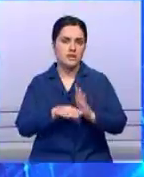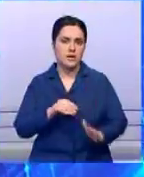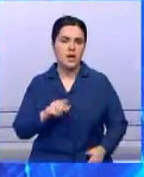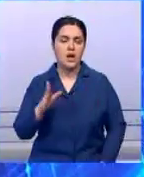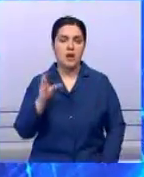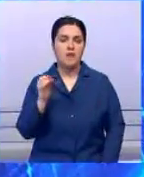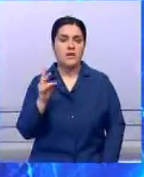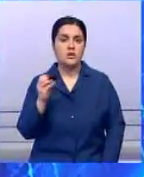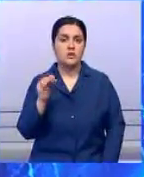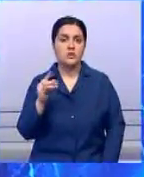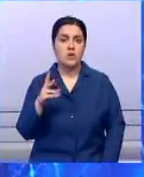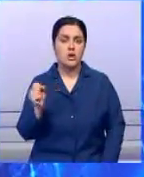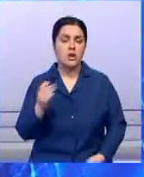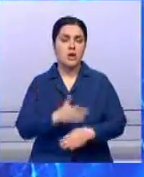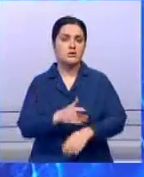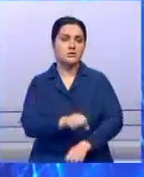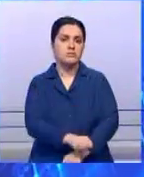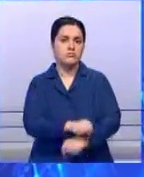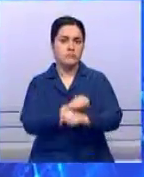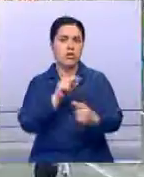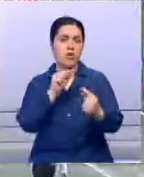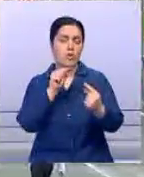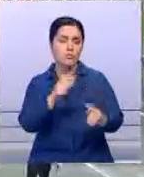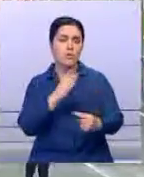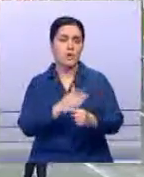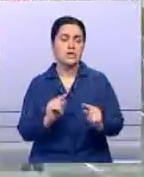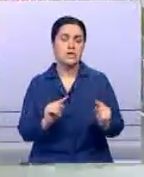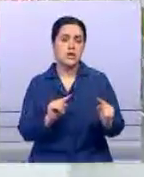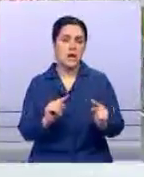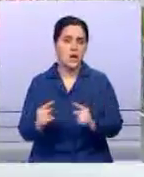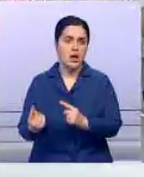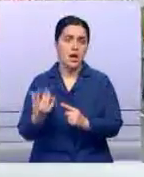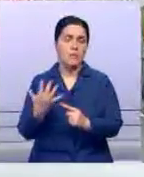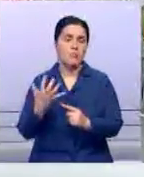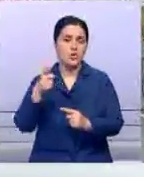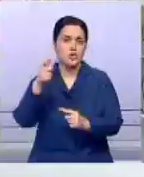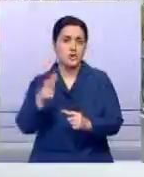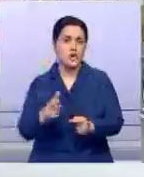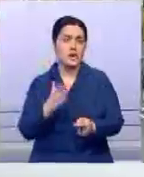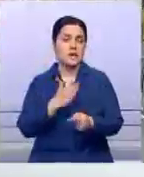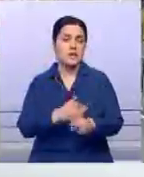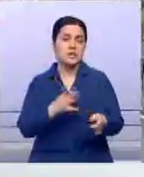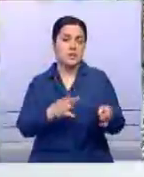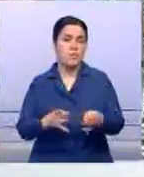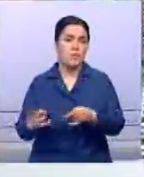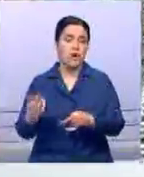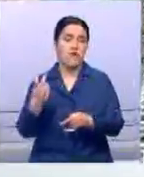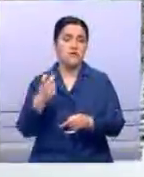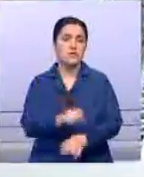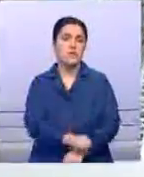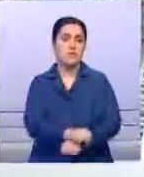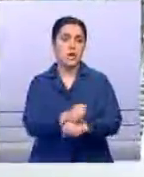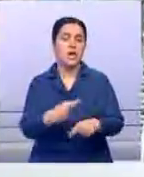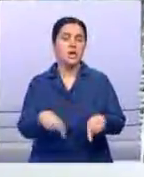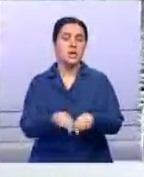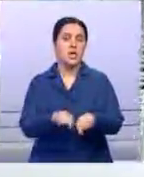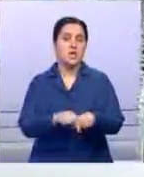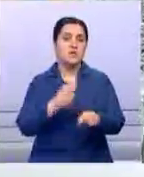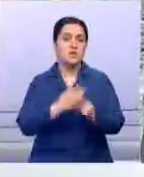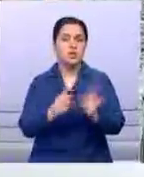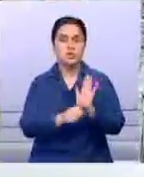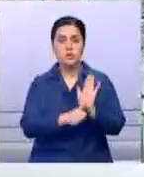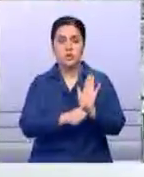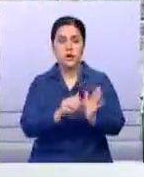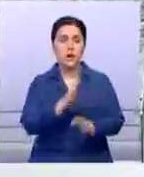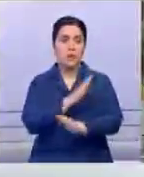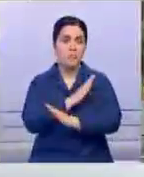В Венесуэле в ходе многочисленных акций протеста оппозиции задержали почти 500 человек. В числе пострадавших 200 демонстрантов. Также есть